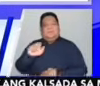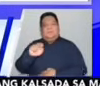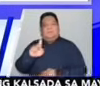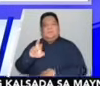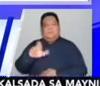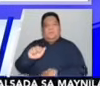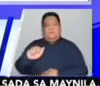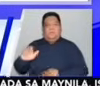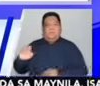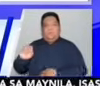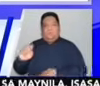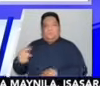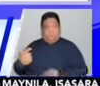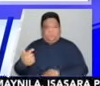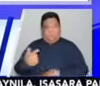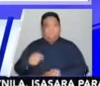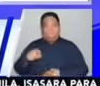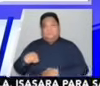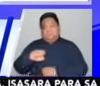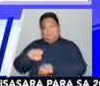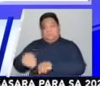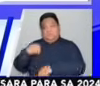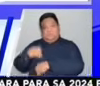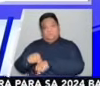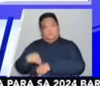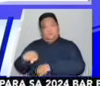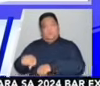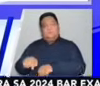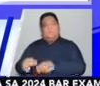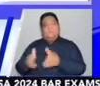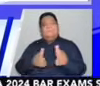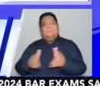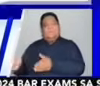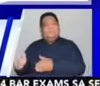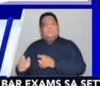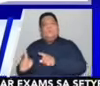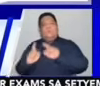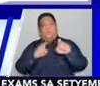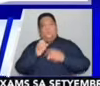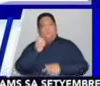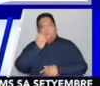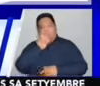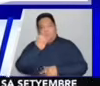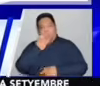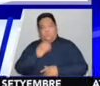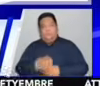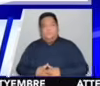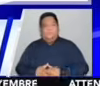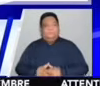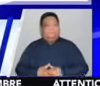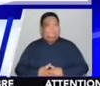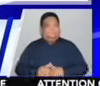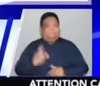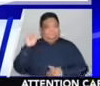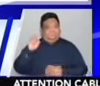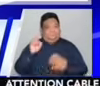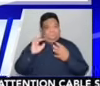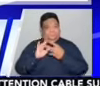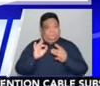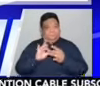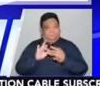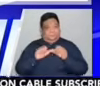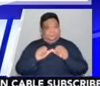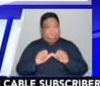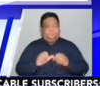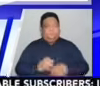Singapore balak sana nilang pumunta ng Hong Kong si Wesley Alam ko nauna siya sa amin